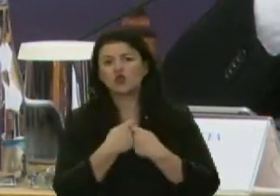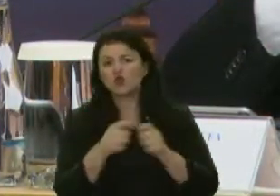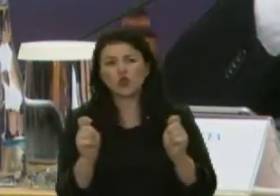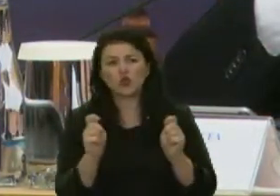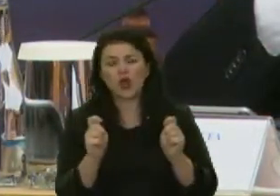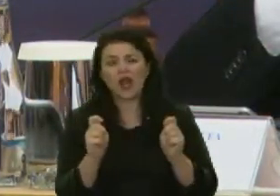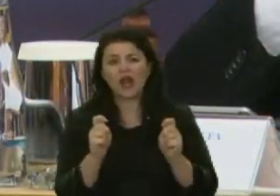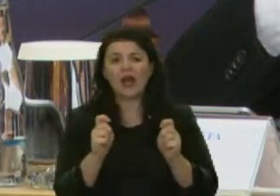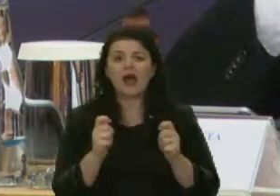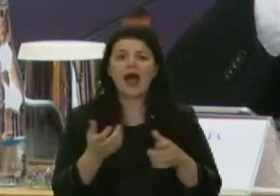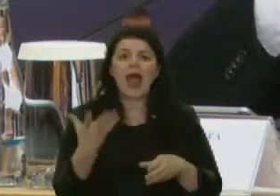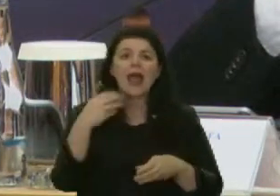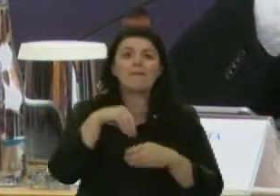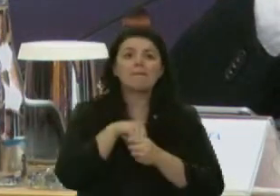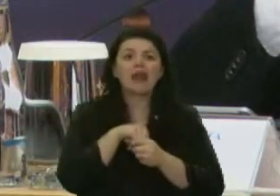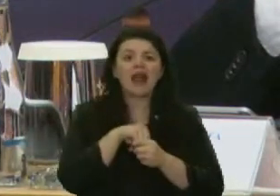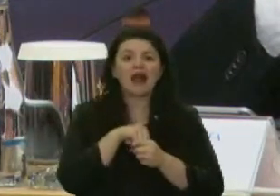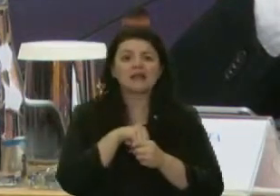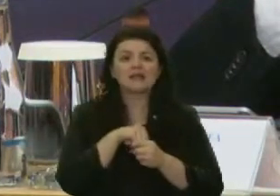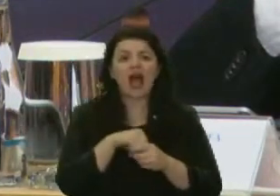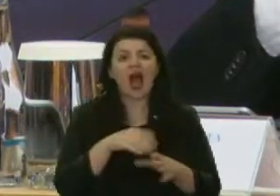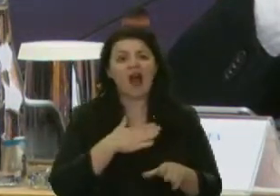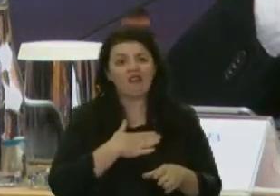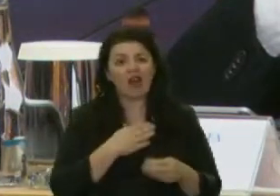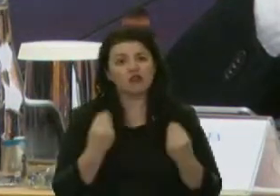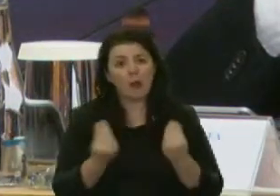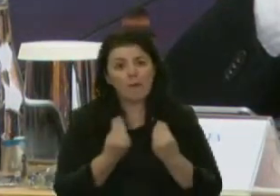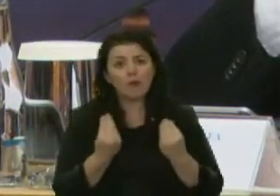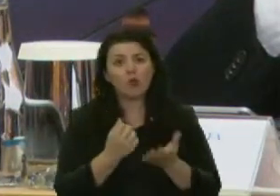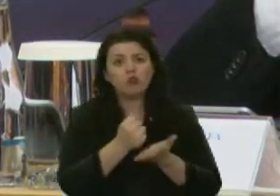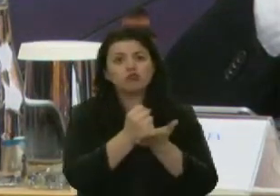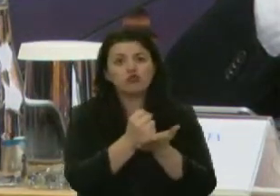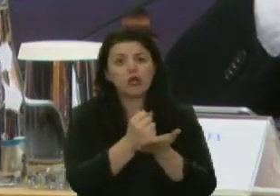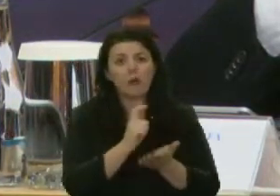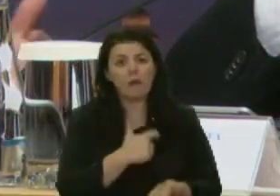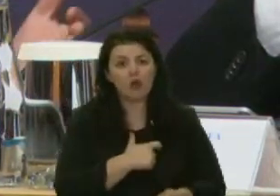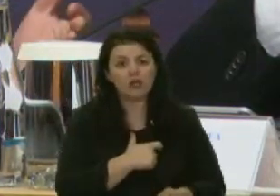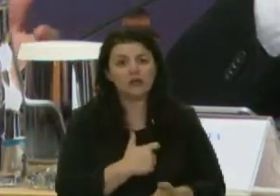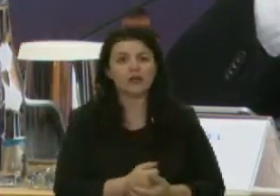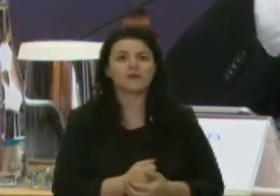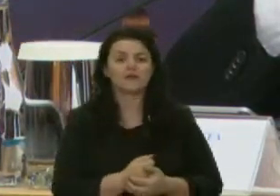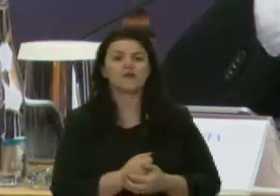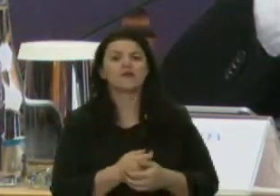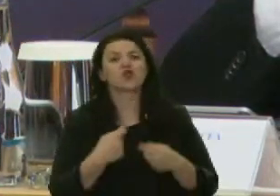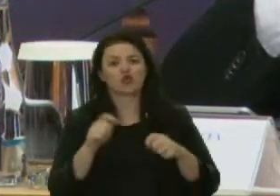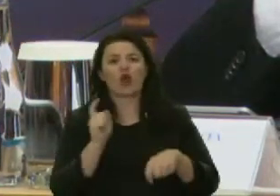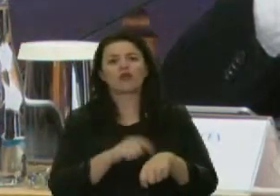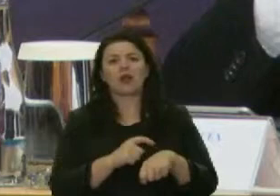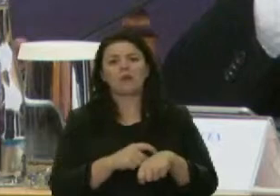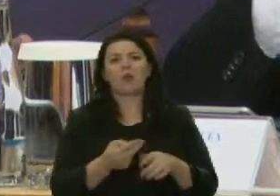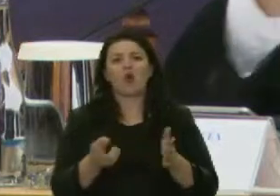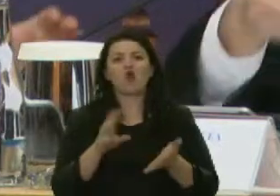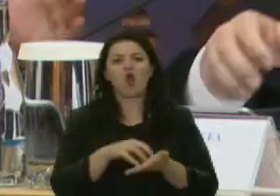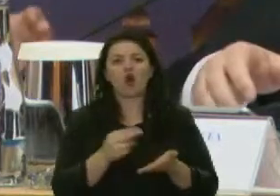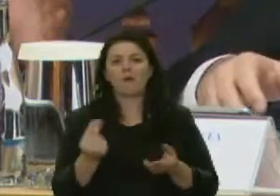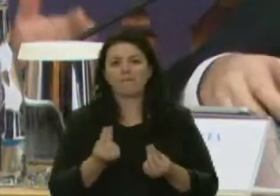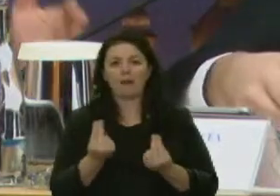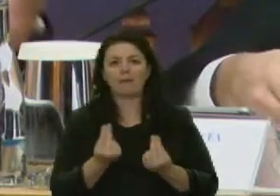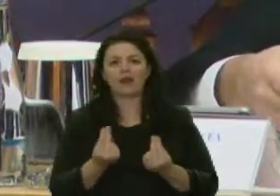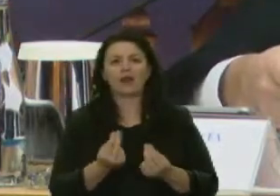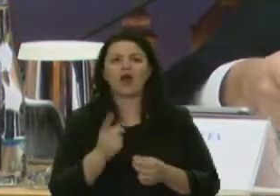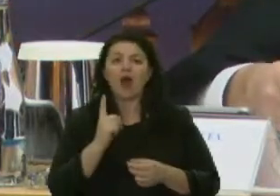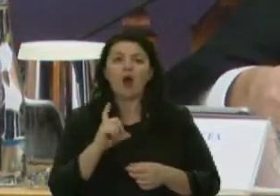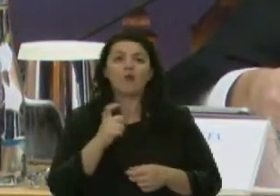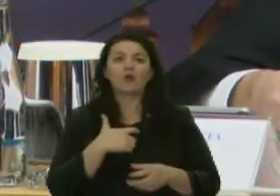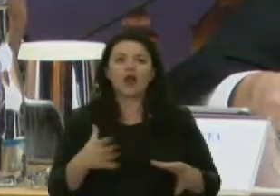care într o formă sau alta V ați implicat în a avea cel mai bun buget cu putință întotdeauna Sunt convins că este loc de mai bine dar am alcătuit tot ce am